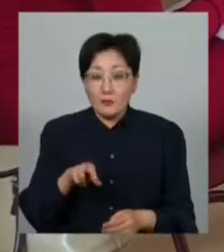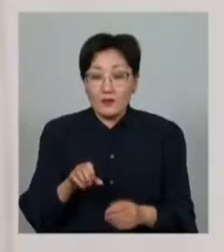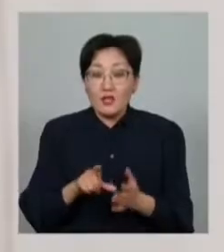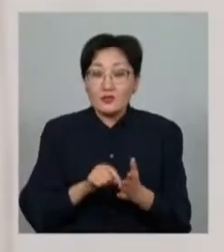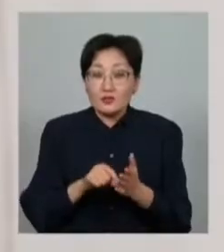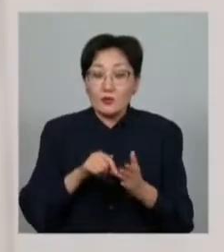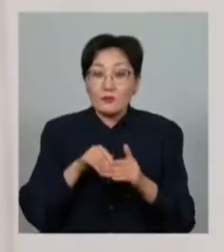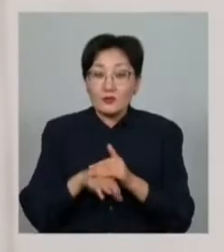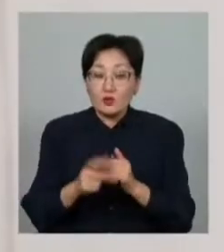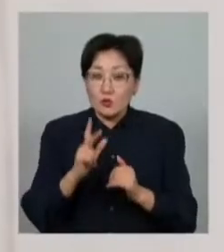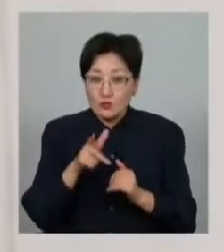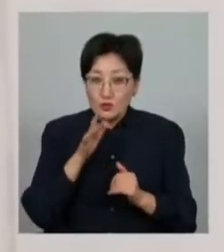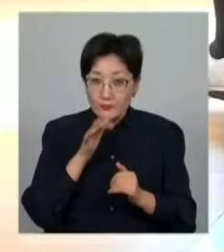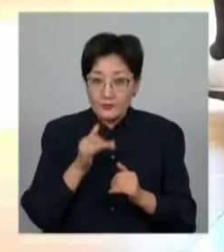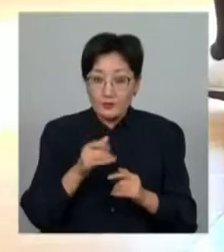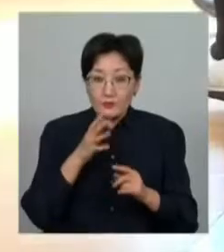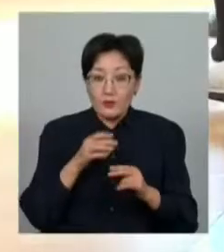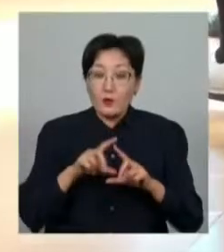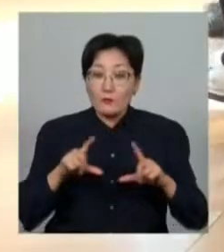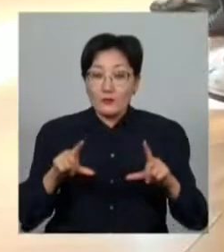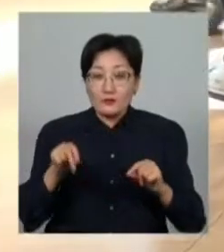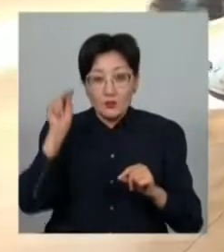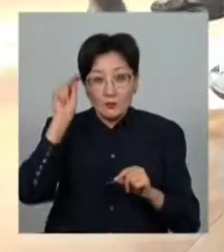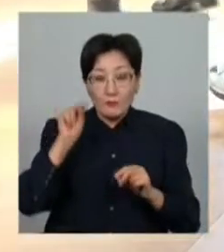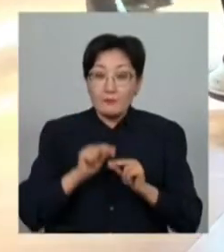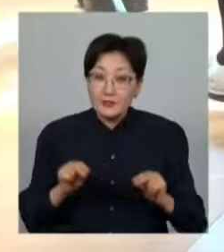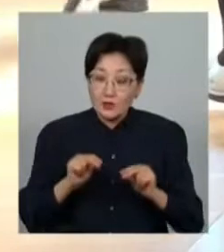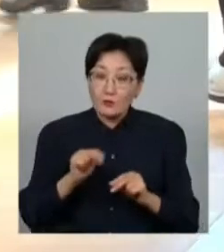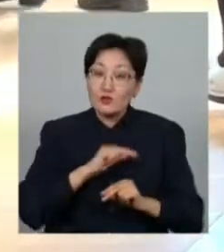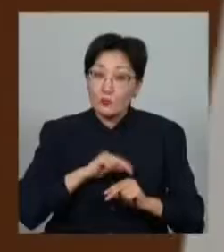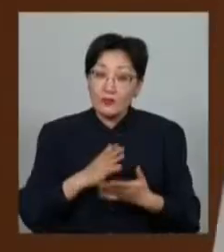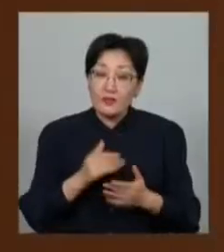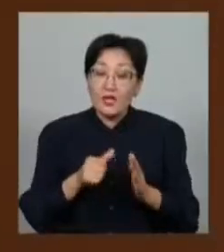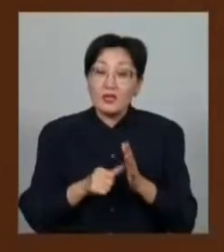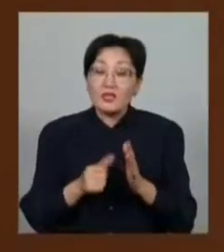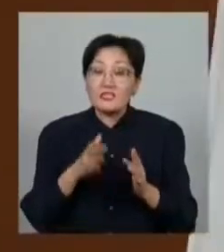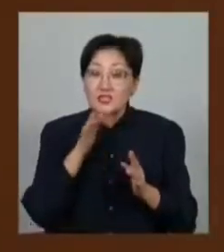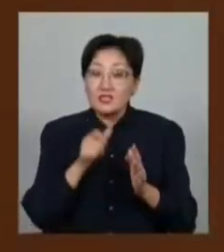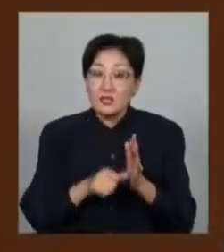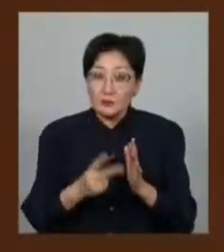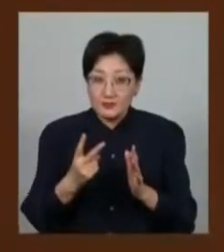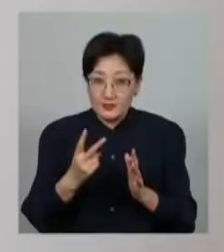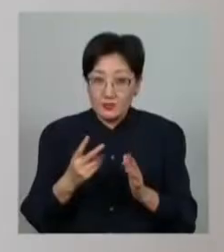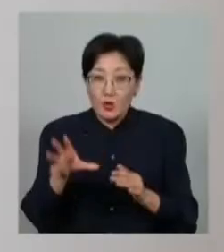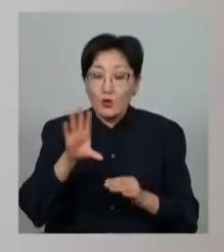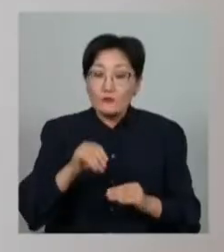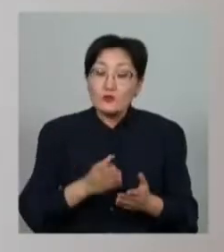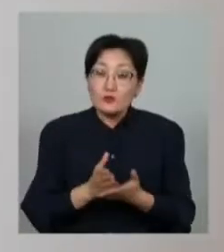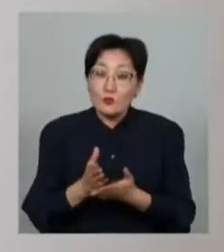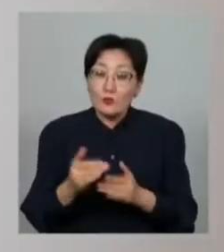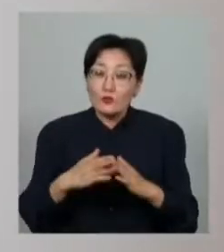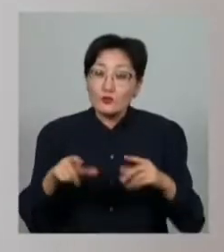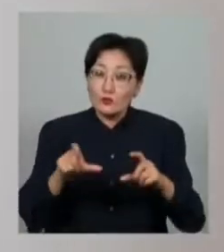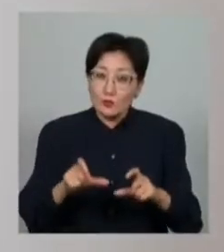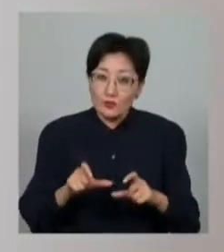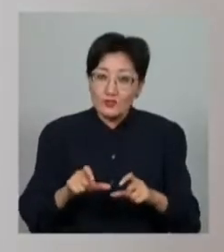зейнетке шыққанына 3 жыл болған. Оған дейін мектепте мұғалім қызметін атқарған. Қазір жасы 62-де. Өмір бойы еңбектенген адам үшін үйде